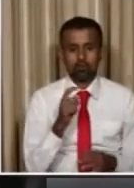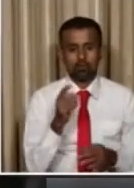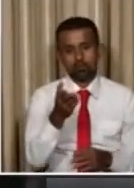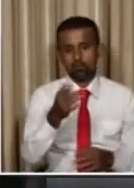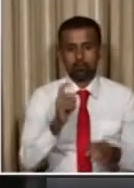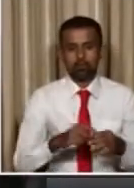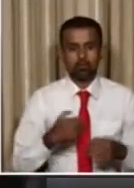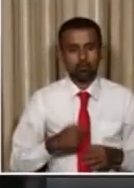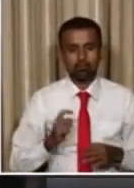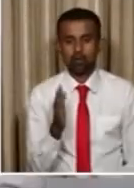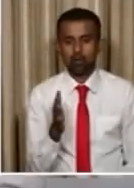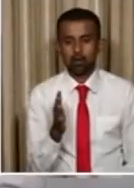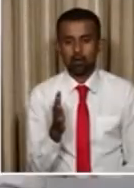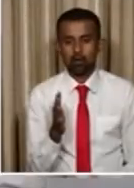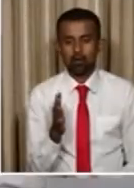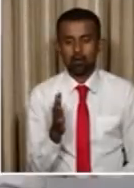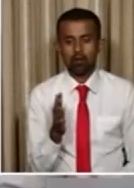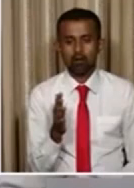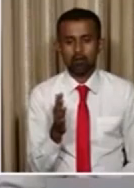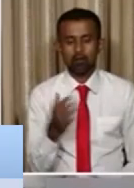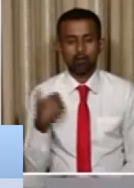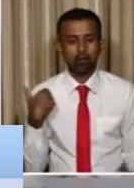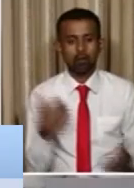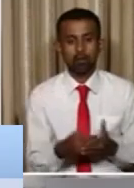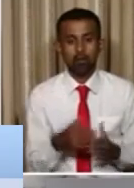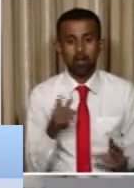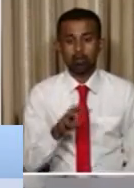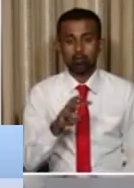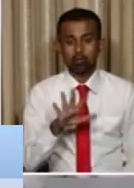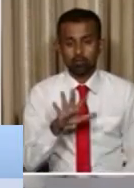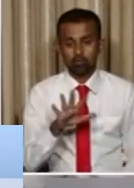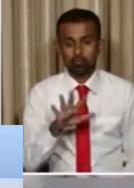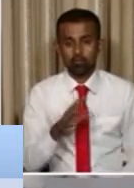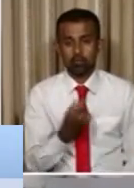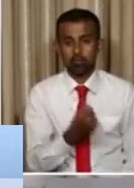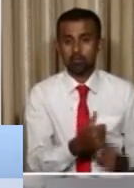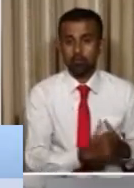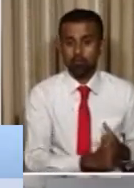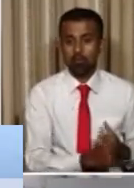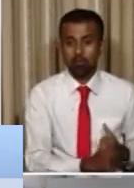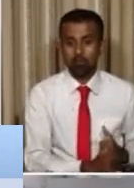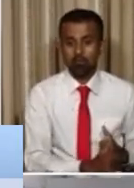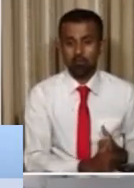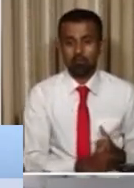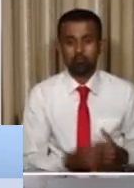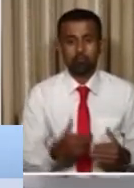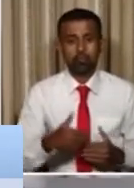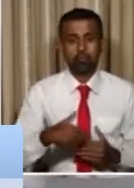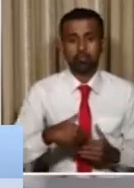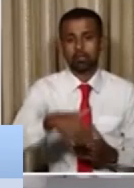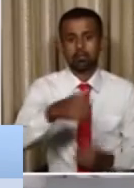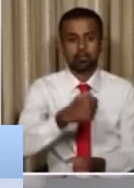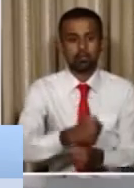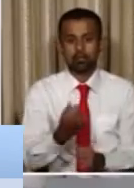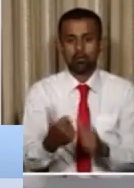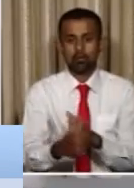ඒකේ ප්‍රශ්නයක් නෑ ගරු නියෝජ්‍ය කතානායකතුමනි. එතකොට මෙච්චර කල් අවුරුදු 35 35ෙම සල්ලි අච්චු ගැහුවට මෙතනින් එහාට එන කිසි ආණ්ඩුවකට සල්ලි